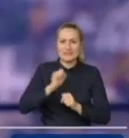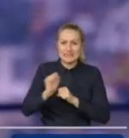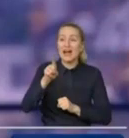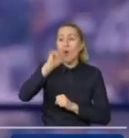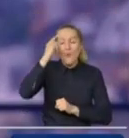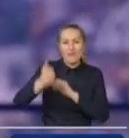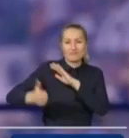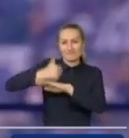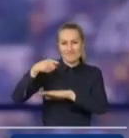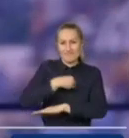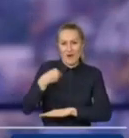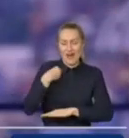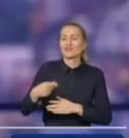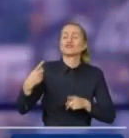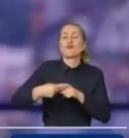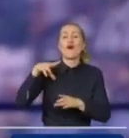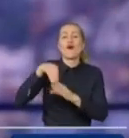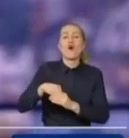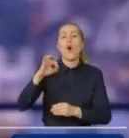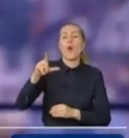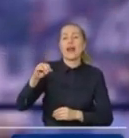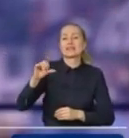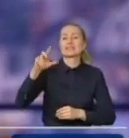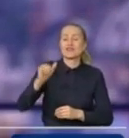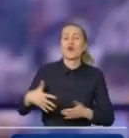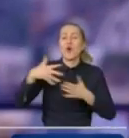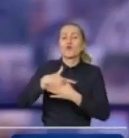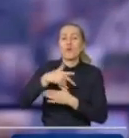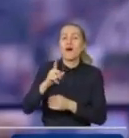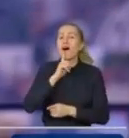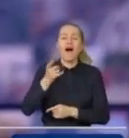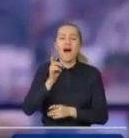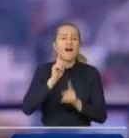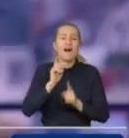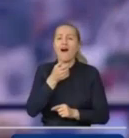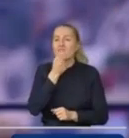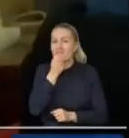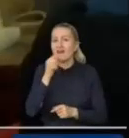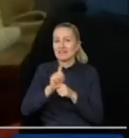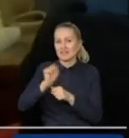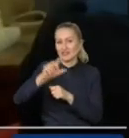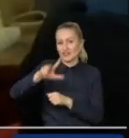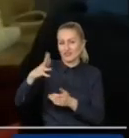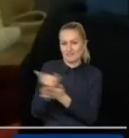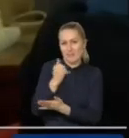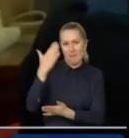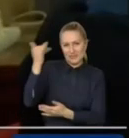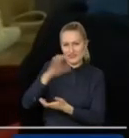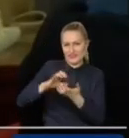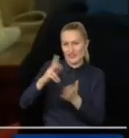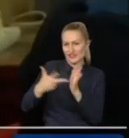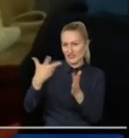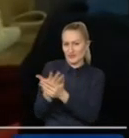Polacy. Członkowie Oleskiego Klubu Krótkofalowców wywalczyli trzecie z kolei Mistrzostwo Świata. Andrzej, nadaje